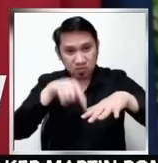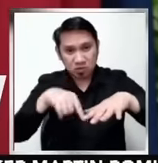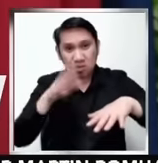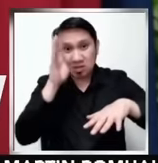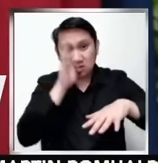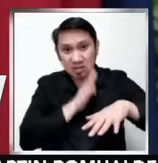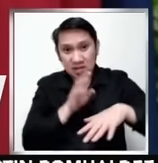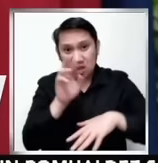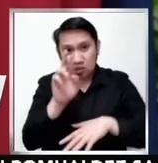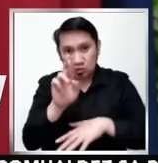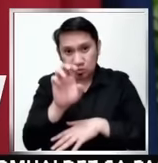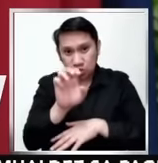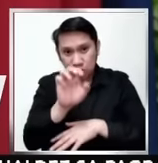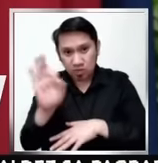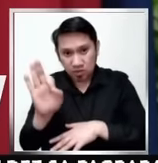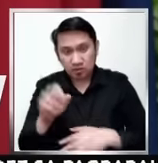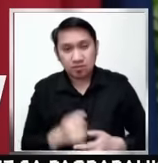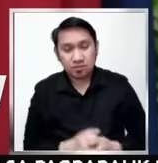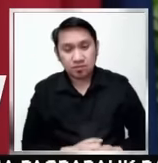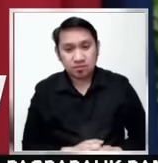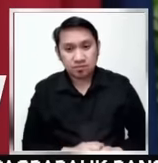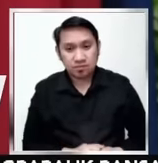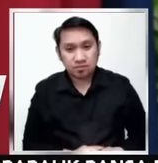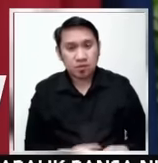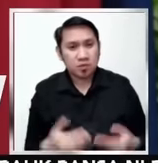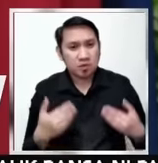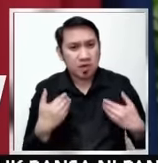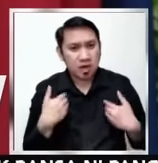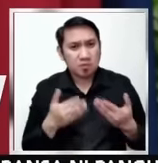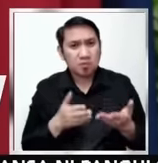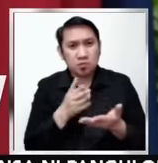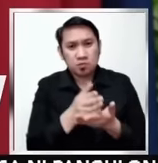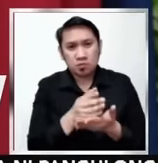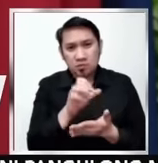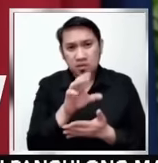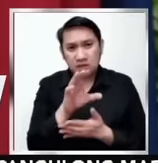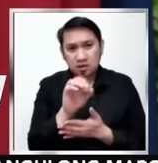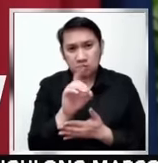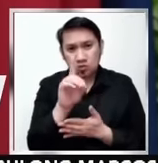been recent missions to Escoda and Romulo Reef